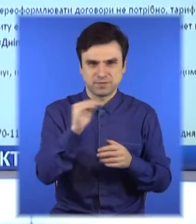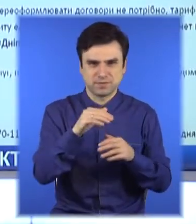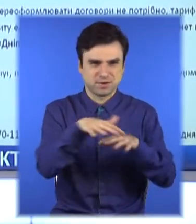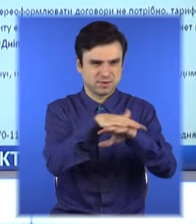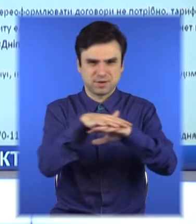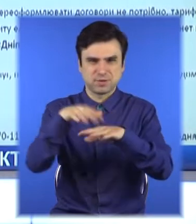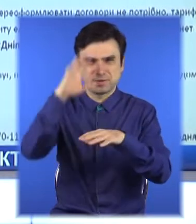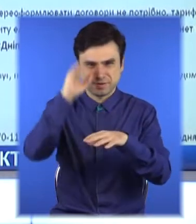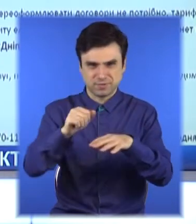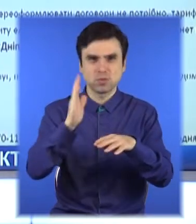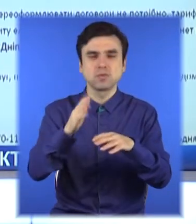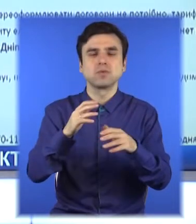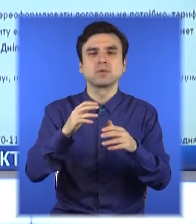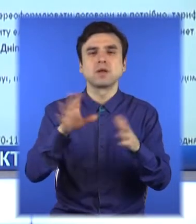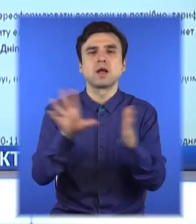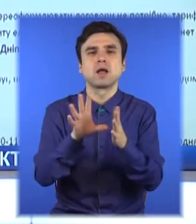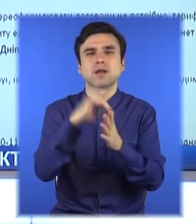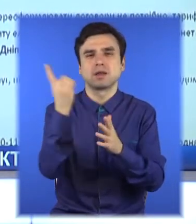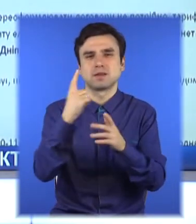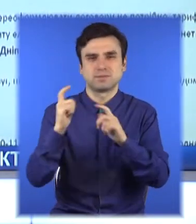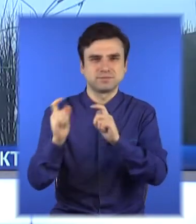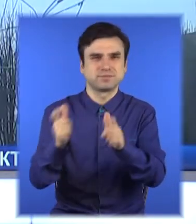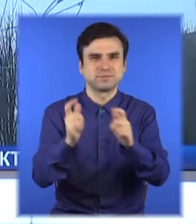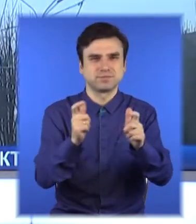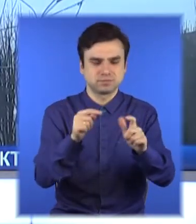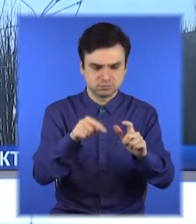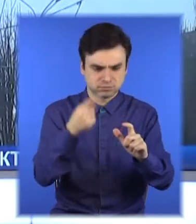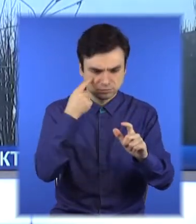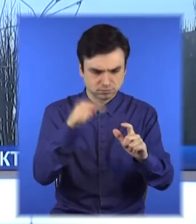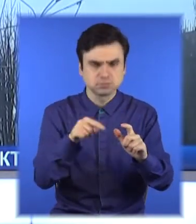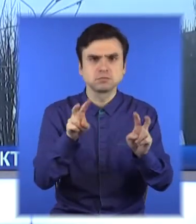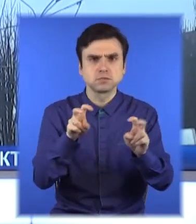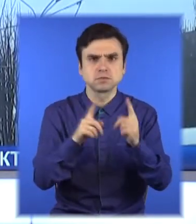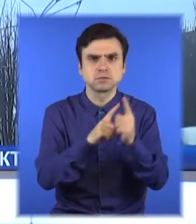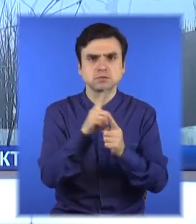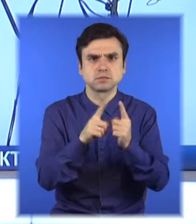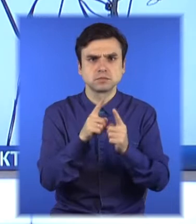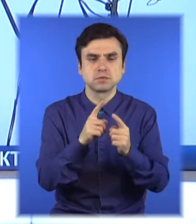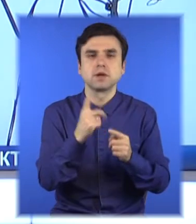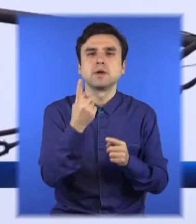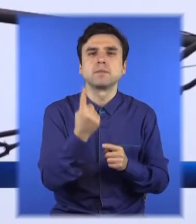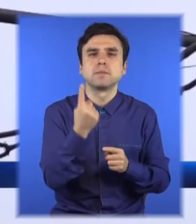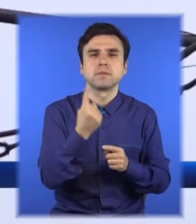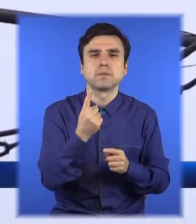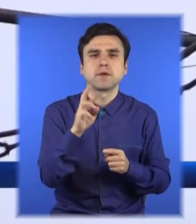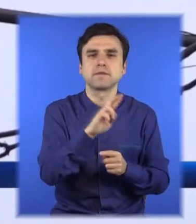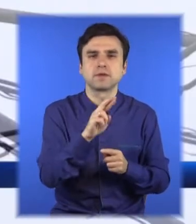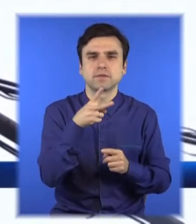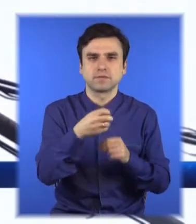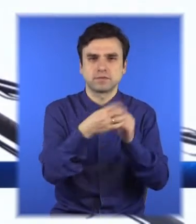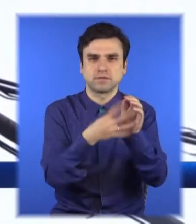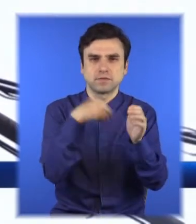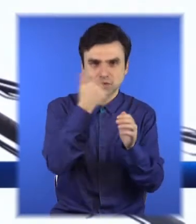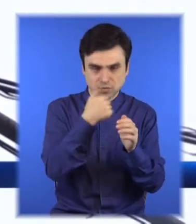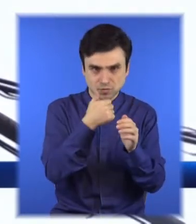мешканці Кривого Рогу отримують платіжки за спожиту електроенергію від нового постачальника. З 1 січня 2019 року